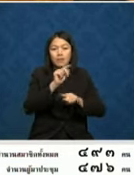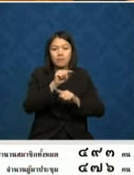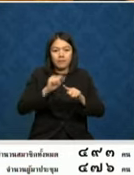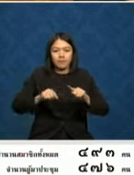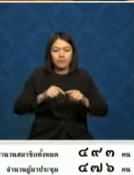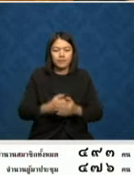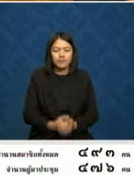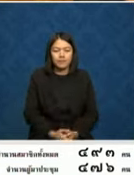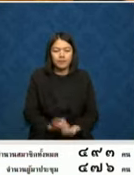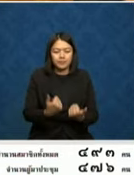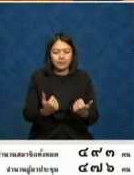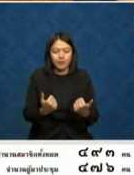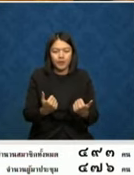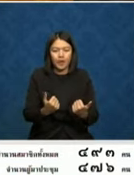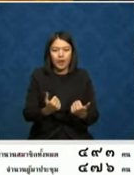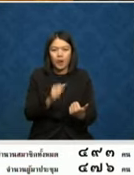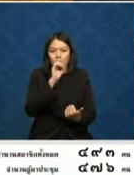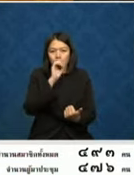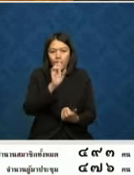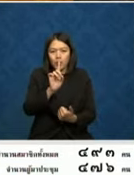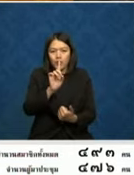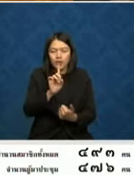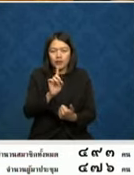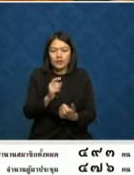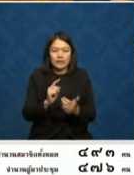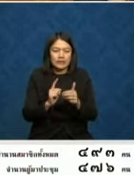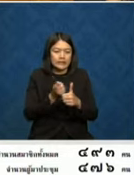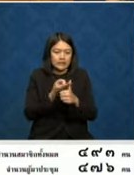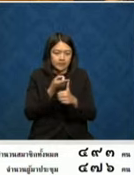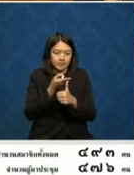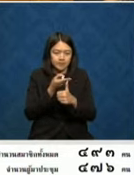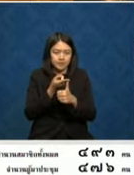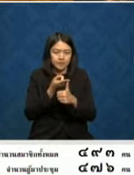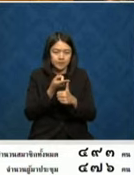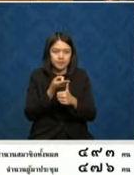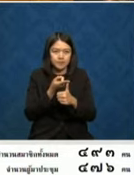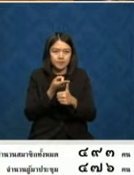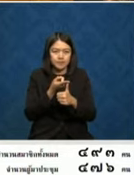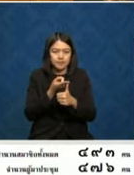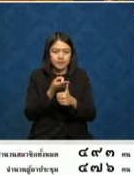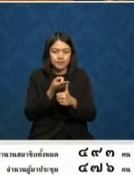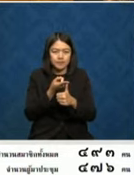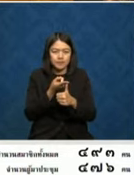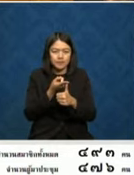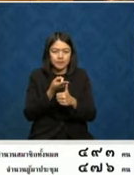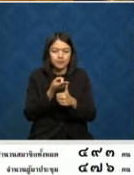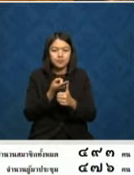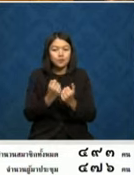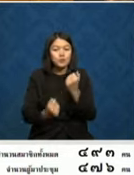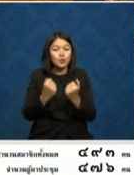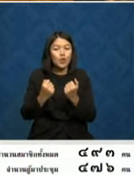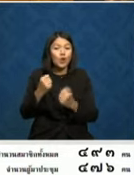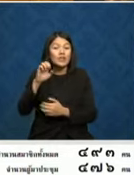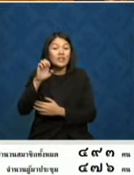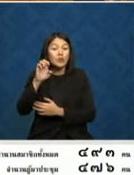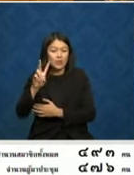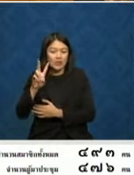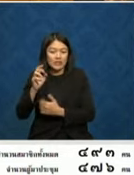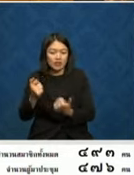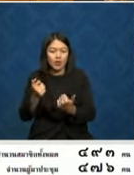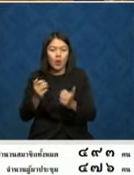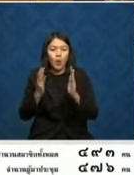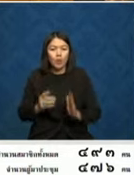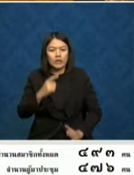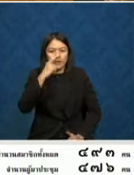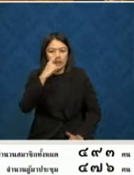ซึ่งในขณะนี้ต้องเรียนด้วยความเคารพว่าประเด็นแรกเลยการadoption ของตัวรถ EV ในประเทศไทยคือการที่คน